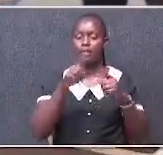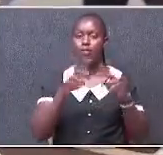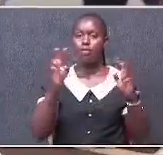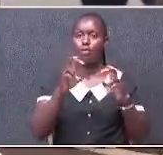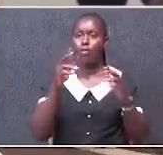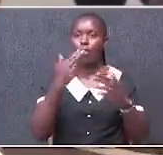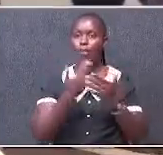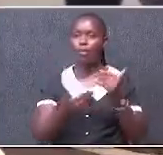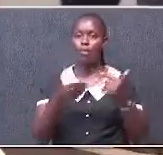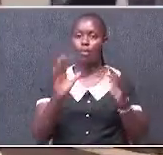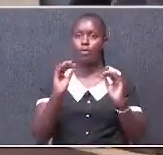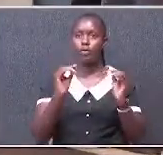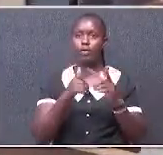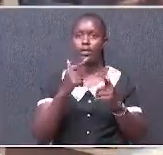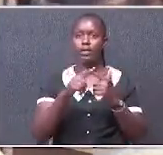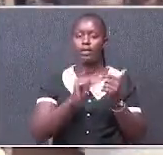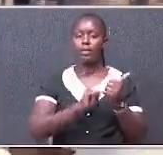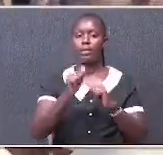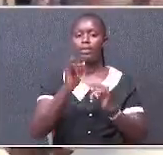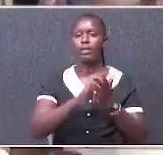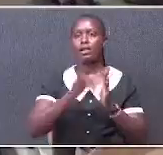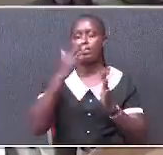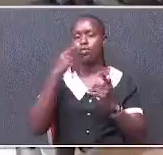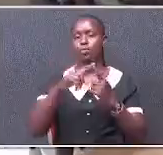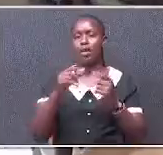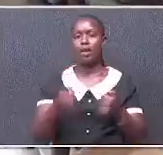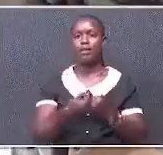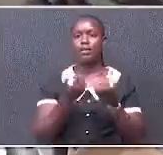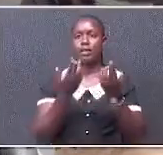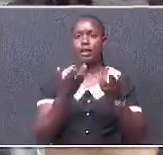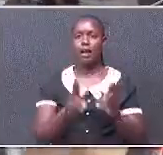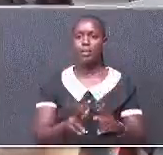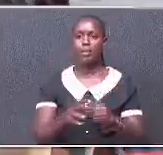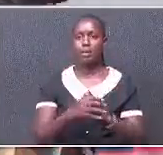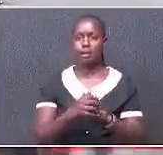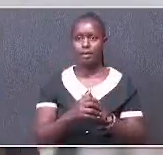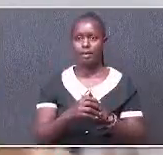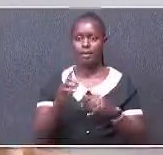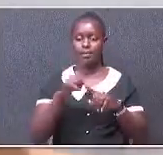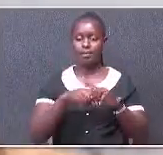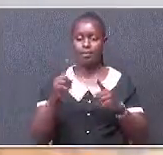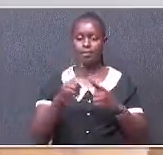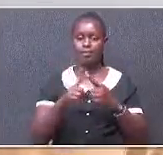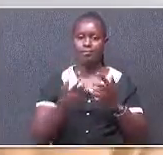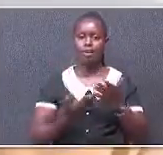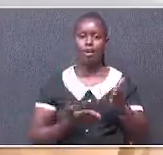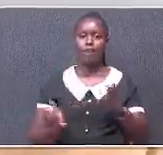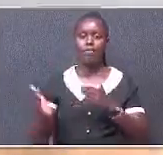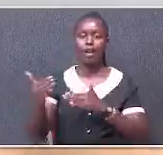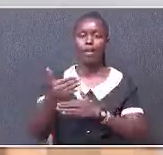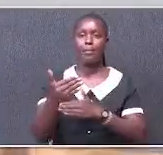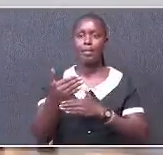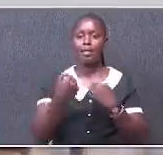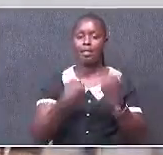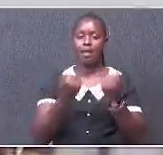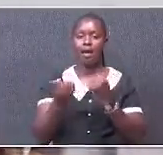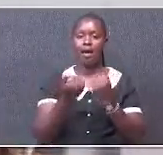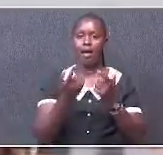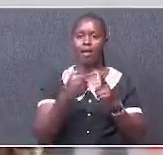Yeye ni kupita tu amepita na ndio maana akakosa hiyo accident. Kwa barabara lakini wakaoverlap hiyo gari ndio